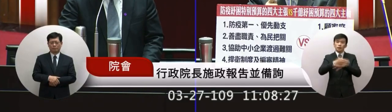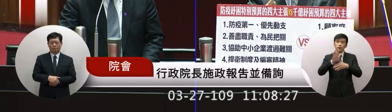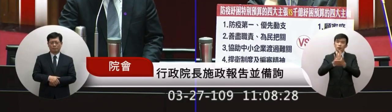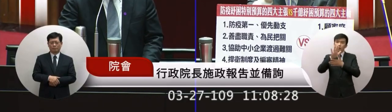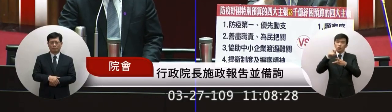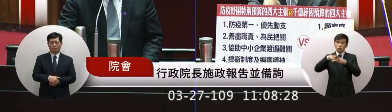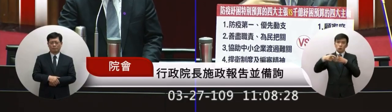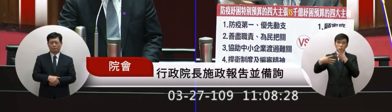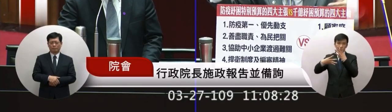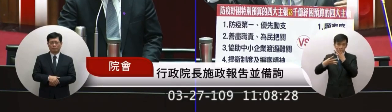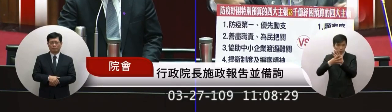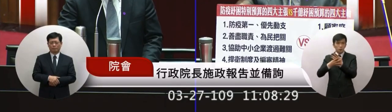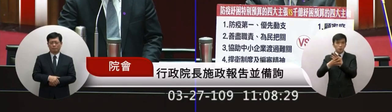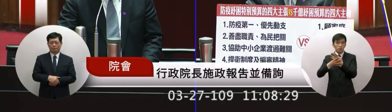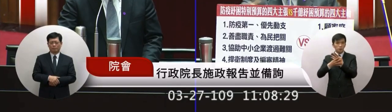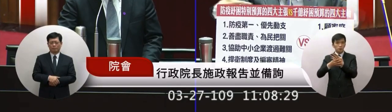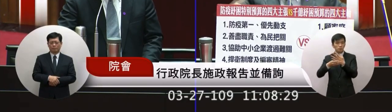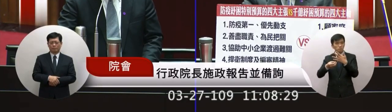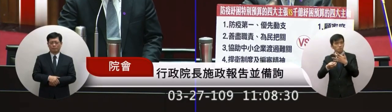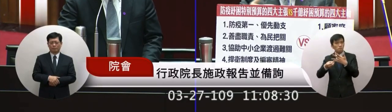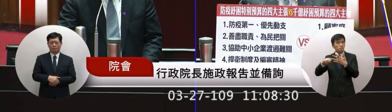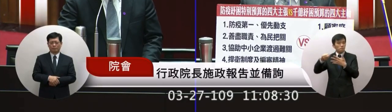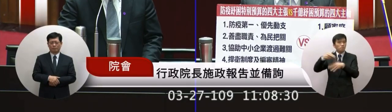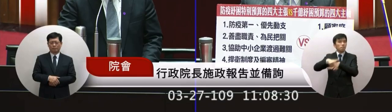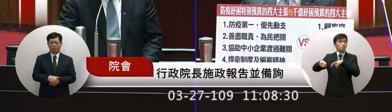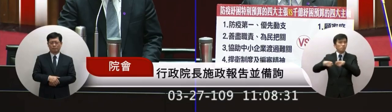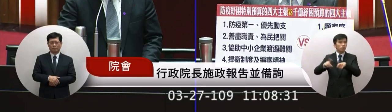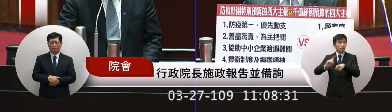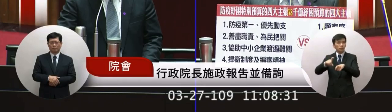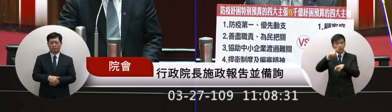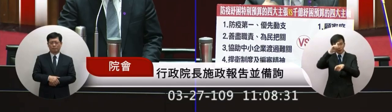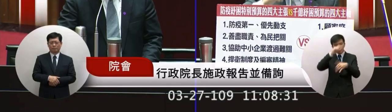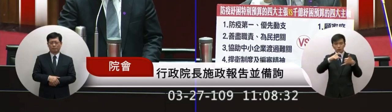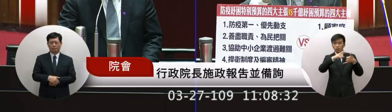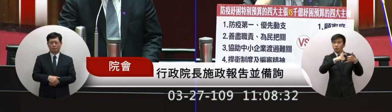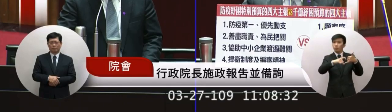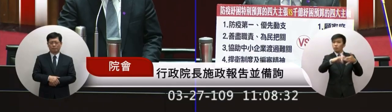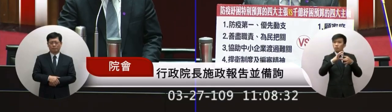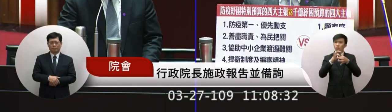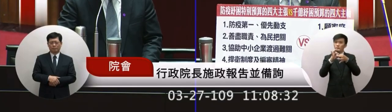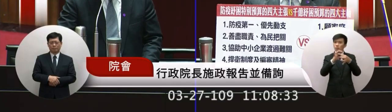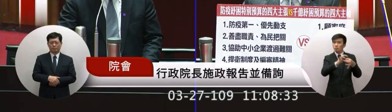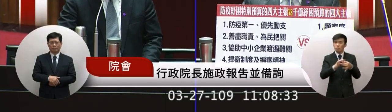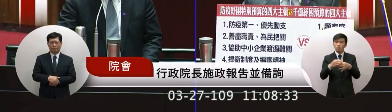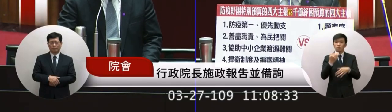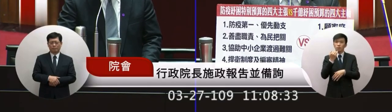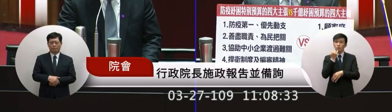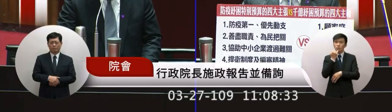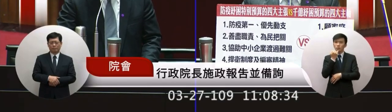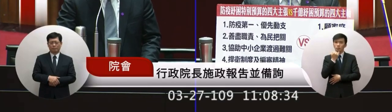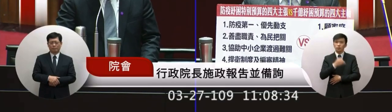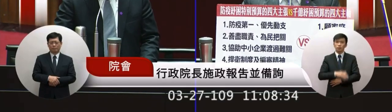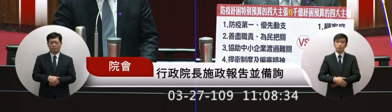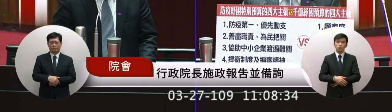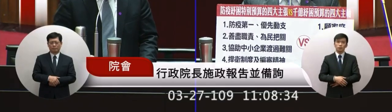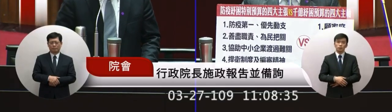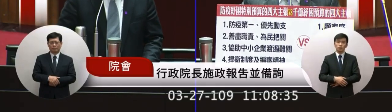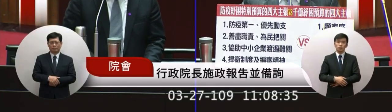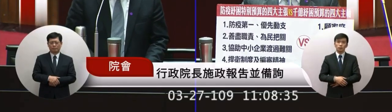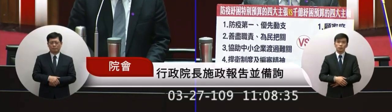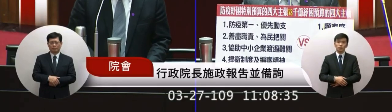的发展，要安怎好它整个西部走廊完全串联起来。这是我对你今天的一个建议啦，